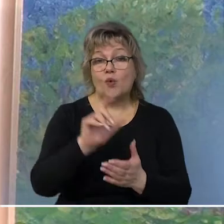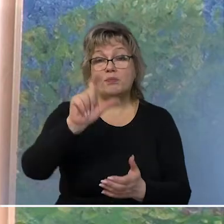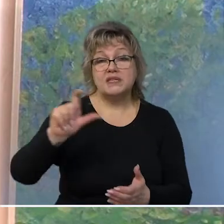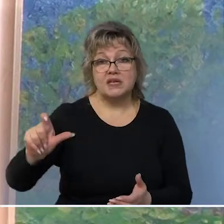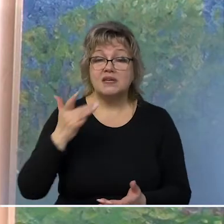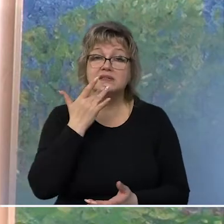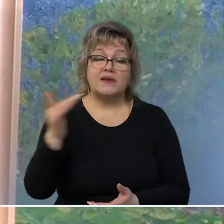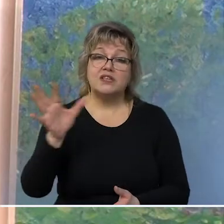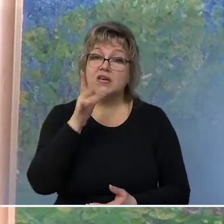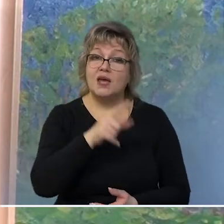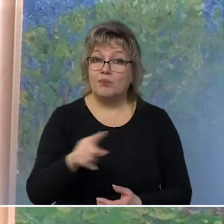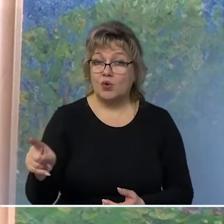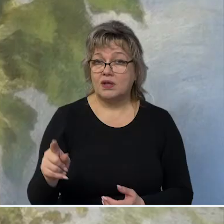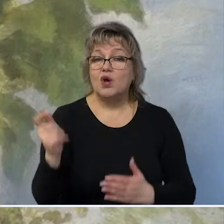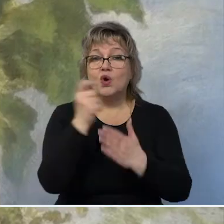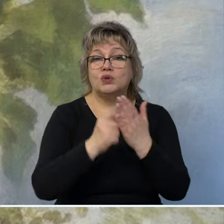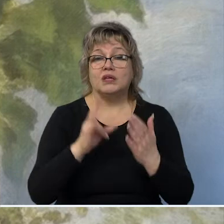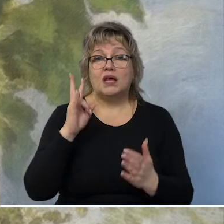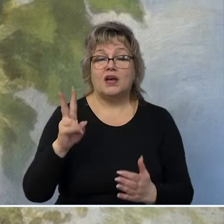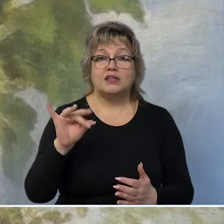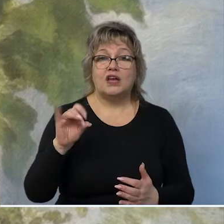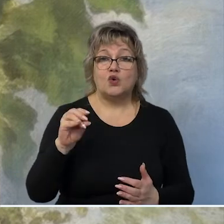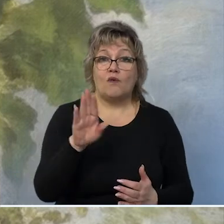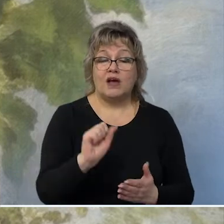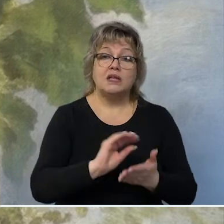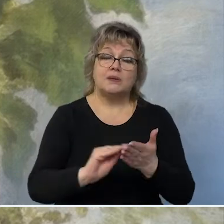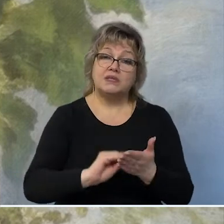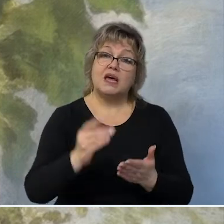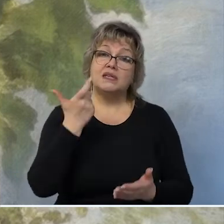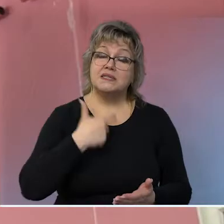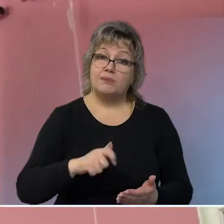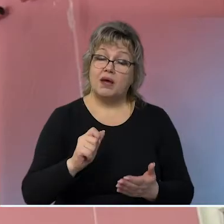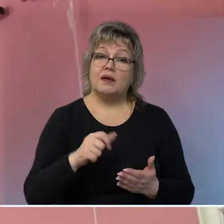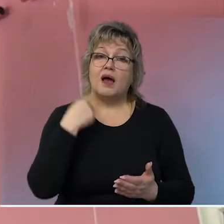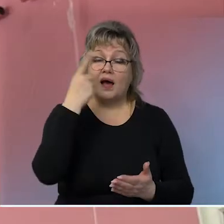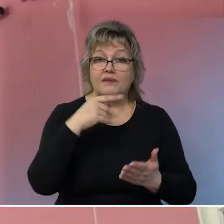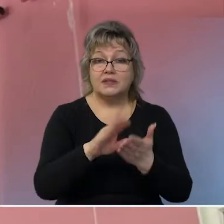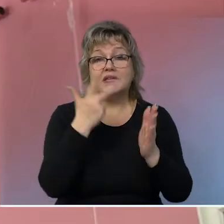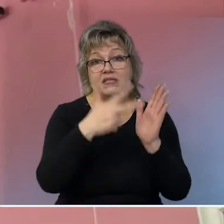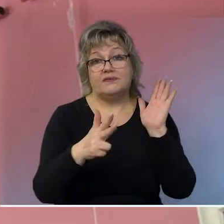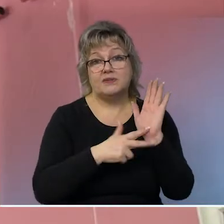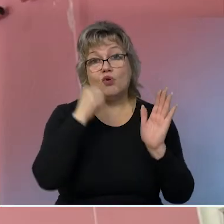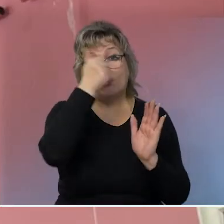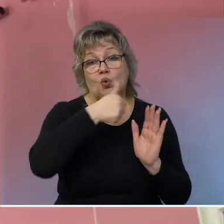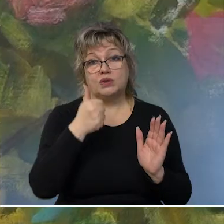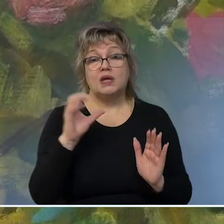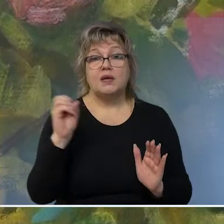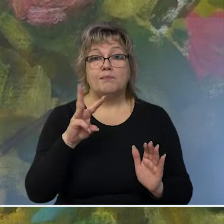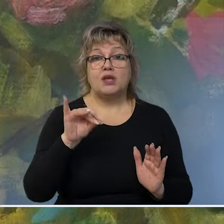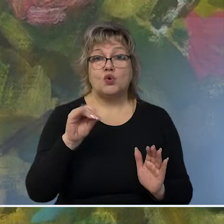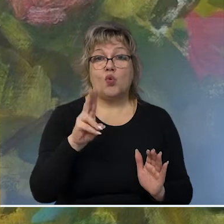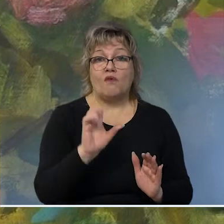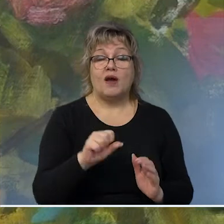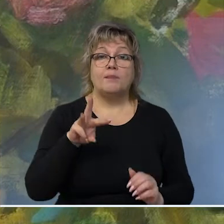знакомые персонажи советской эпохи. Художник Наталья Котлярова написала себя. Автопортрет 38 года.